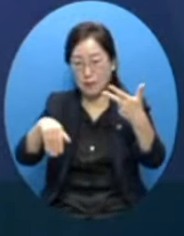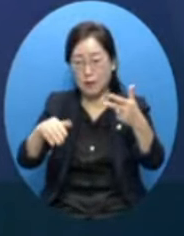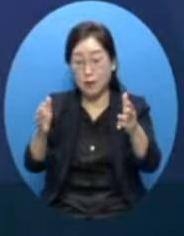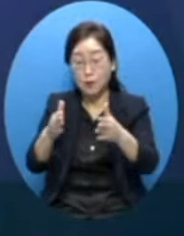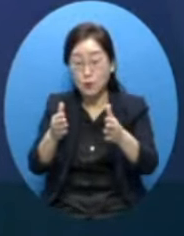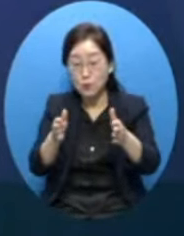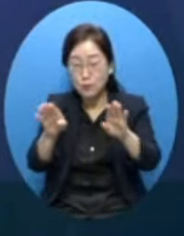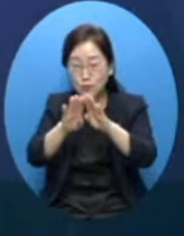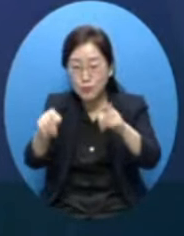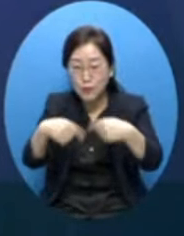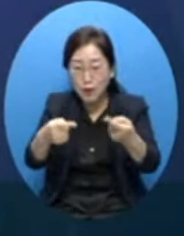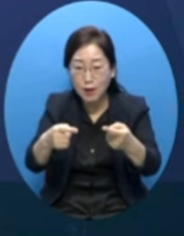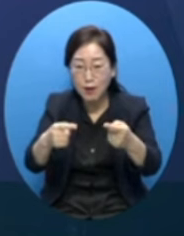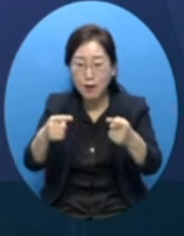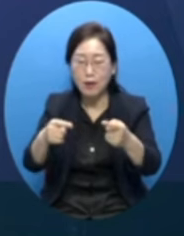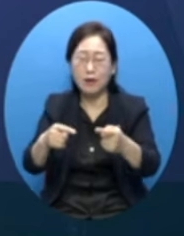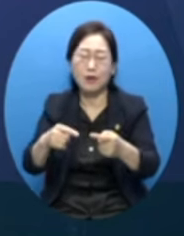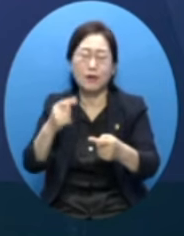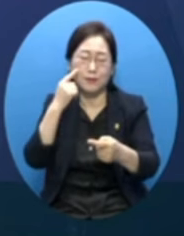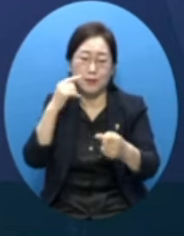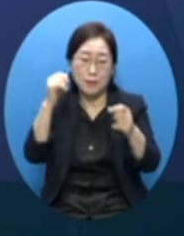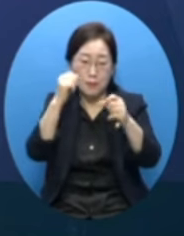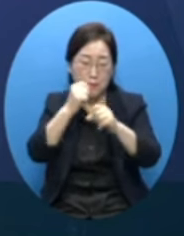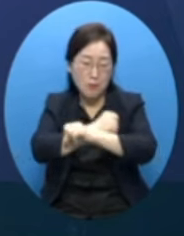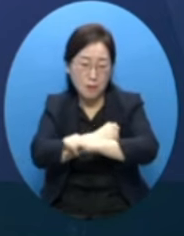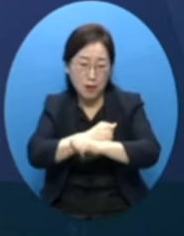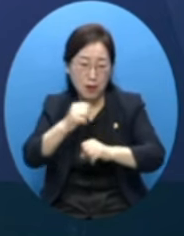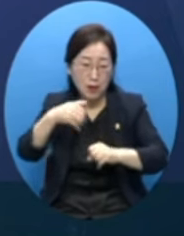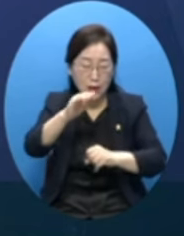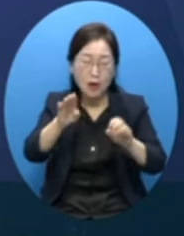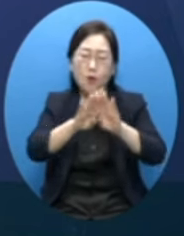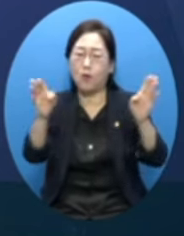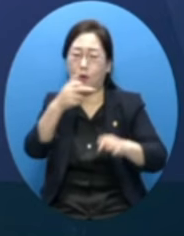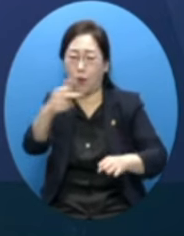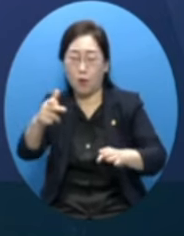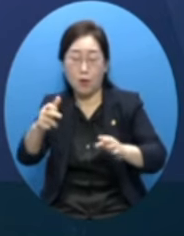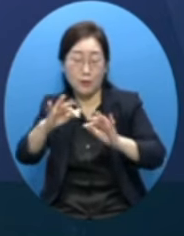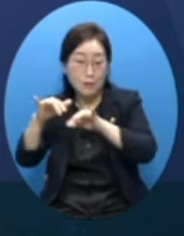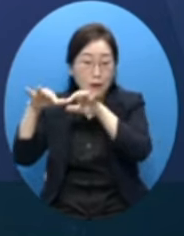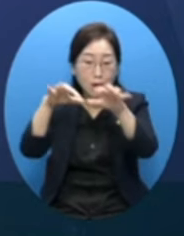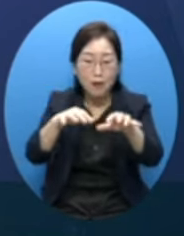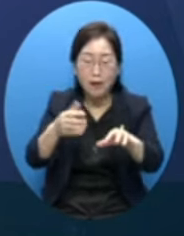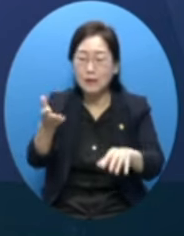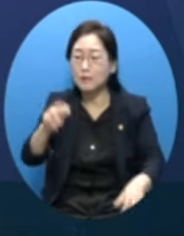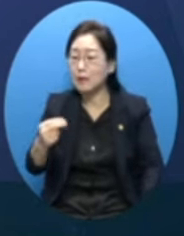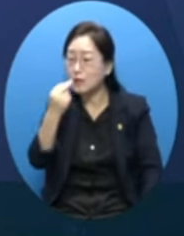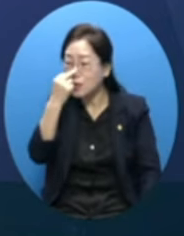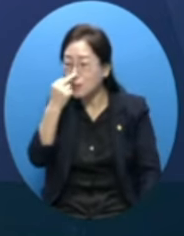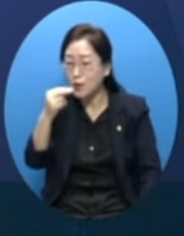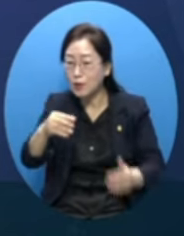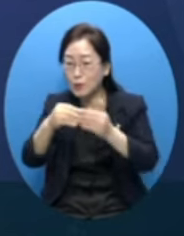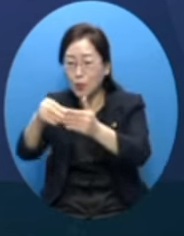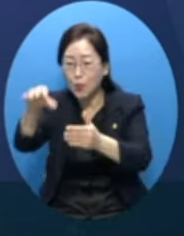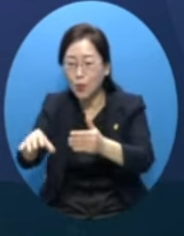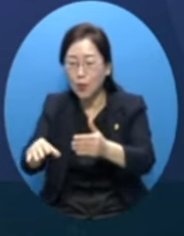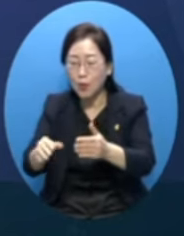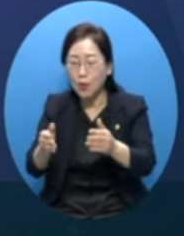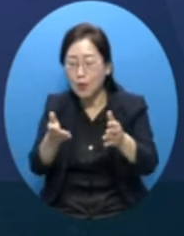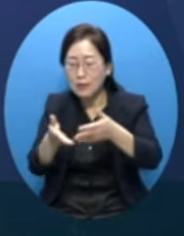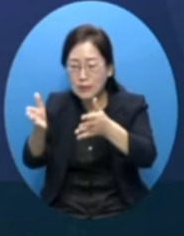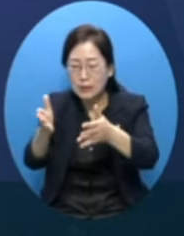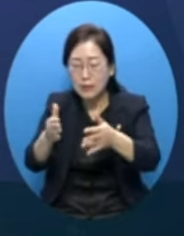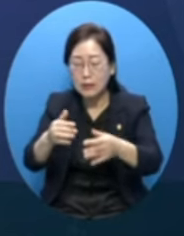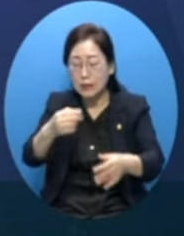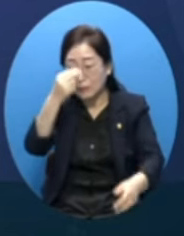문은 크고 그 길이 넓어 그리로 들어가는 자가 많고 생명으로 인도하는 문은 길이 협착하여 찾는